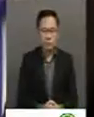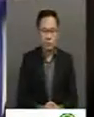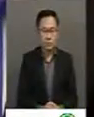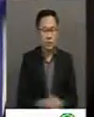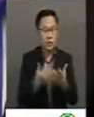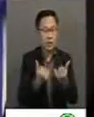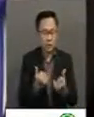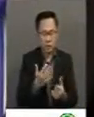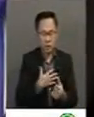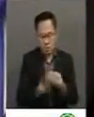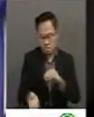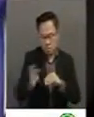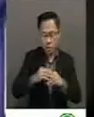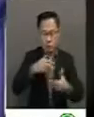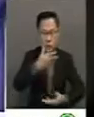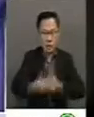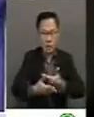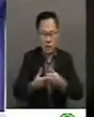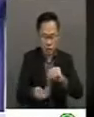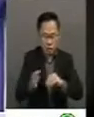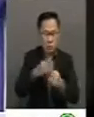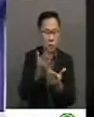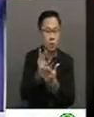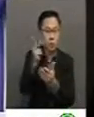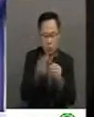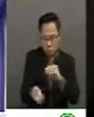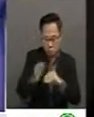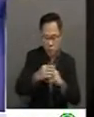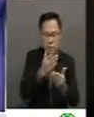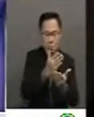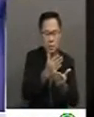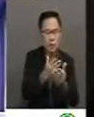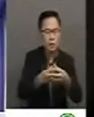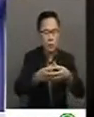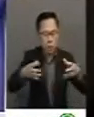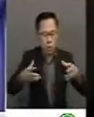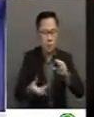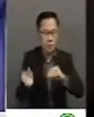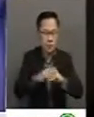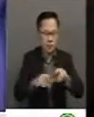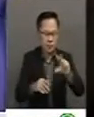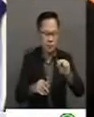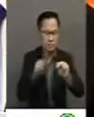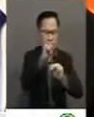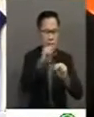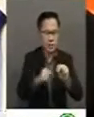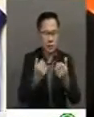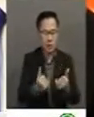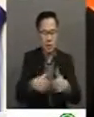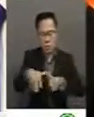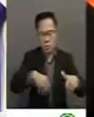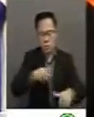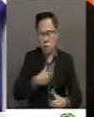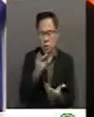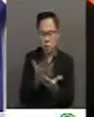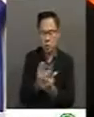ในส่วนของภาพโตของทางธุรกิจเนี่ยก็อาจจะเติบโตอยู่ประมาณ 20-30% ขึ้นไปนะคะความต้องการใช้เงินต่างๆ